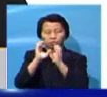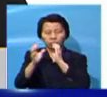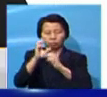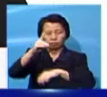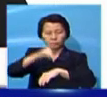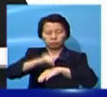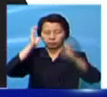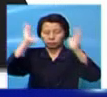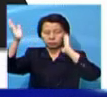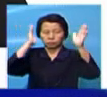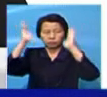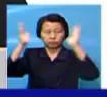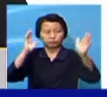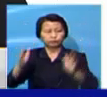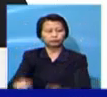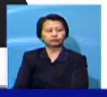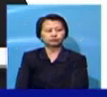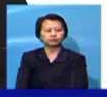di